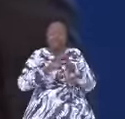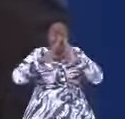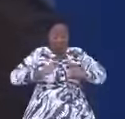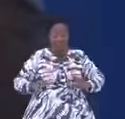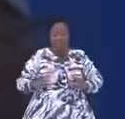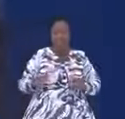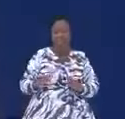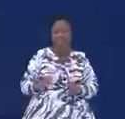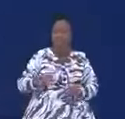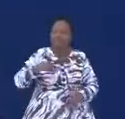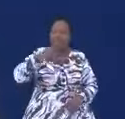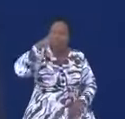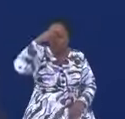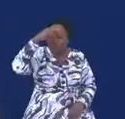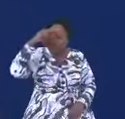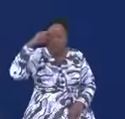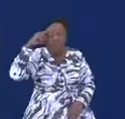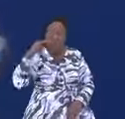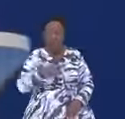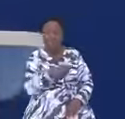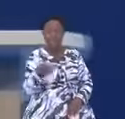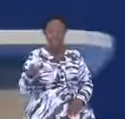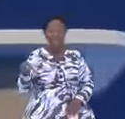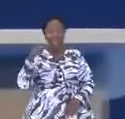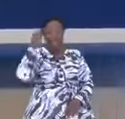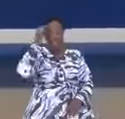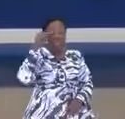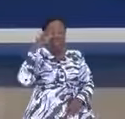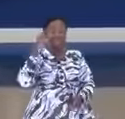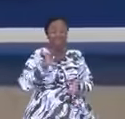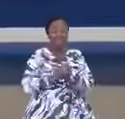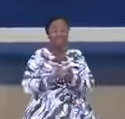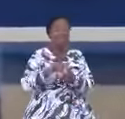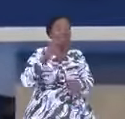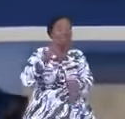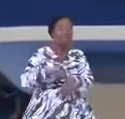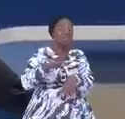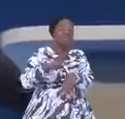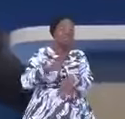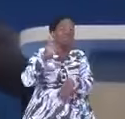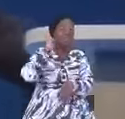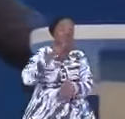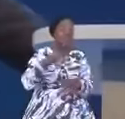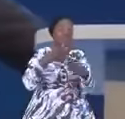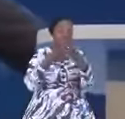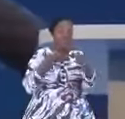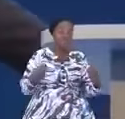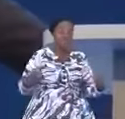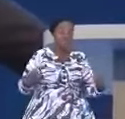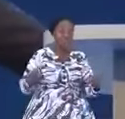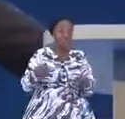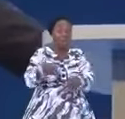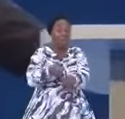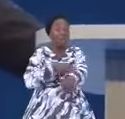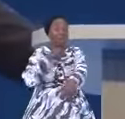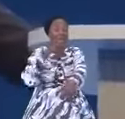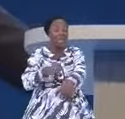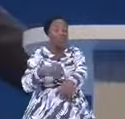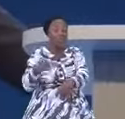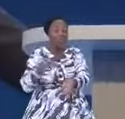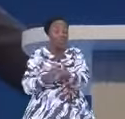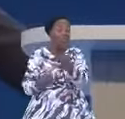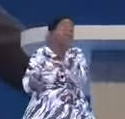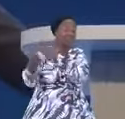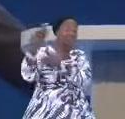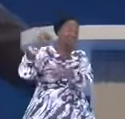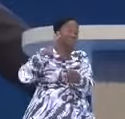pensent que le temps va régler le problème le temps ne va pas te pardonner le temps ne